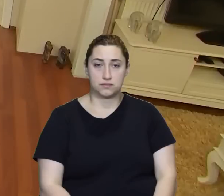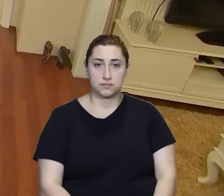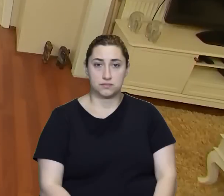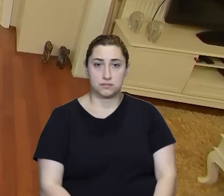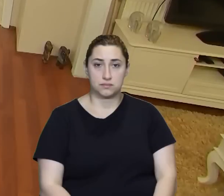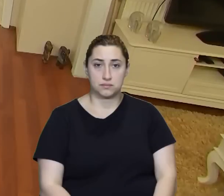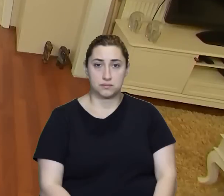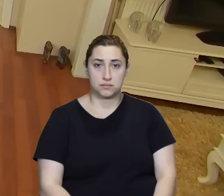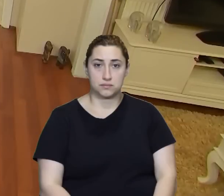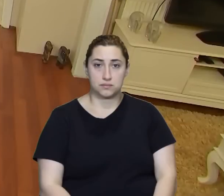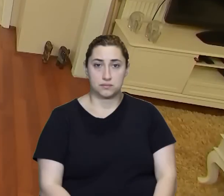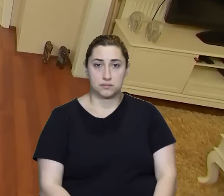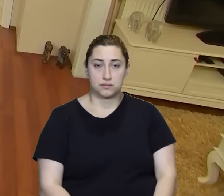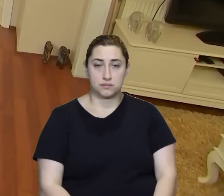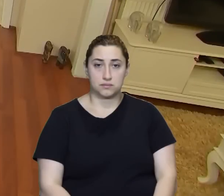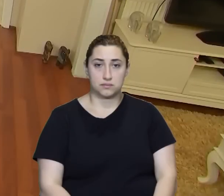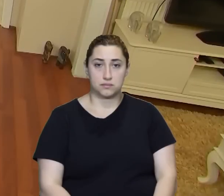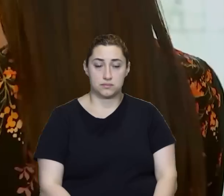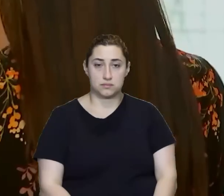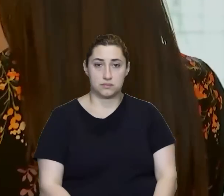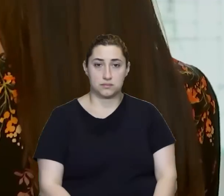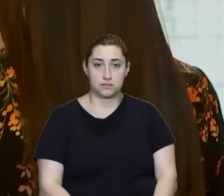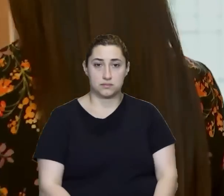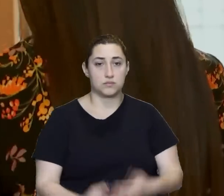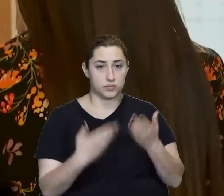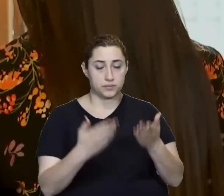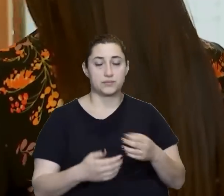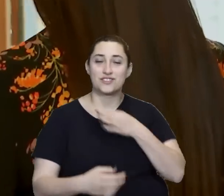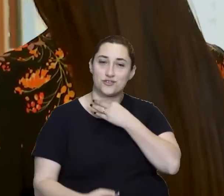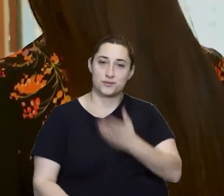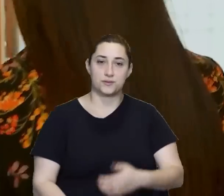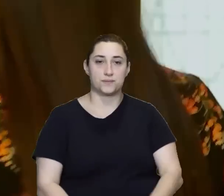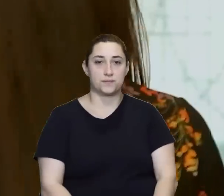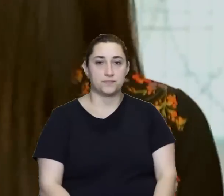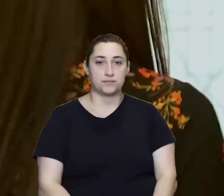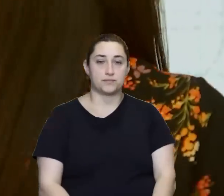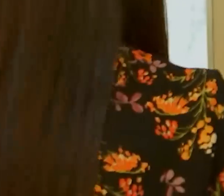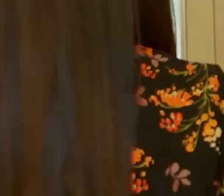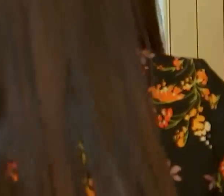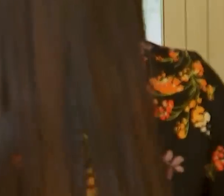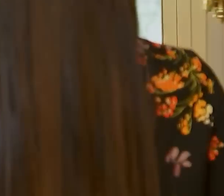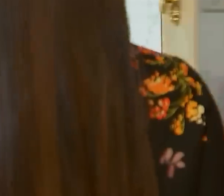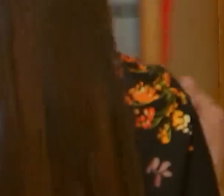salonda şöminenin önünden başını uzatmış gözetliyor. Teşekkür ederim.